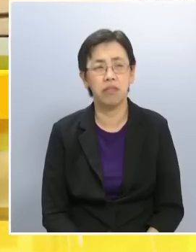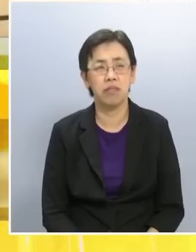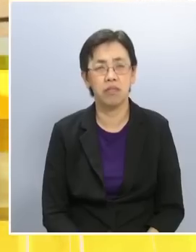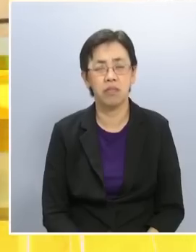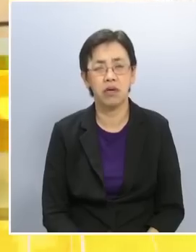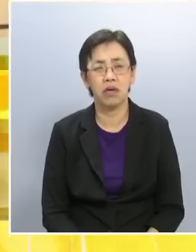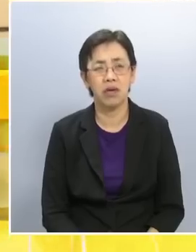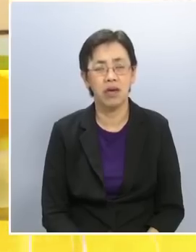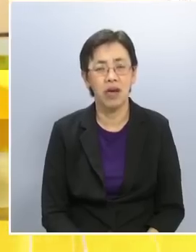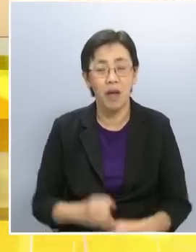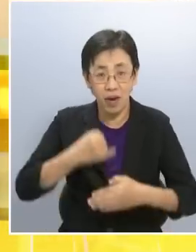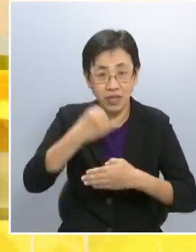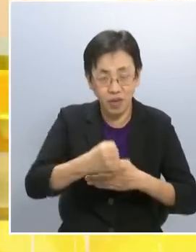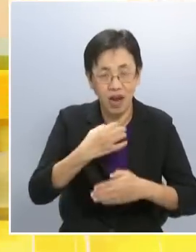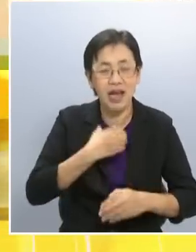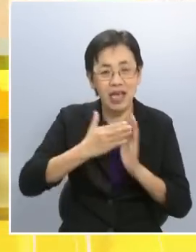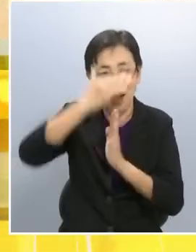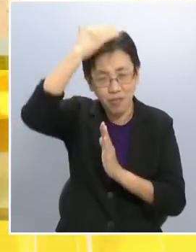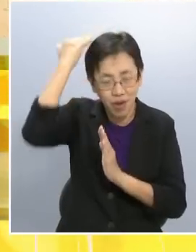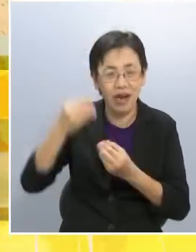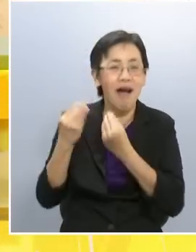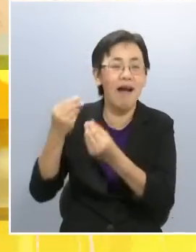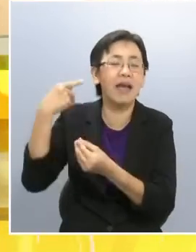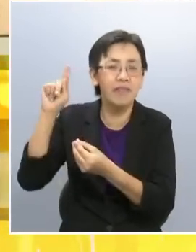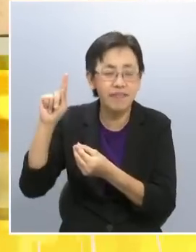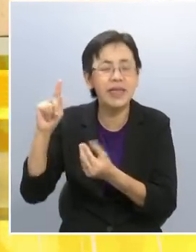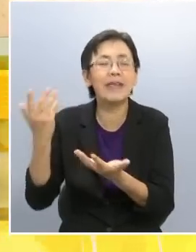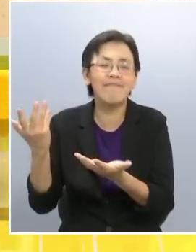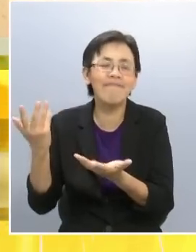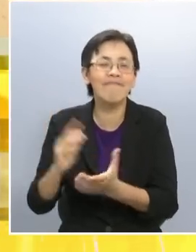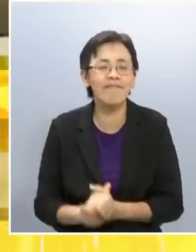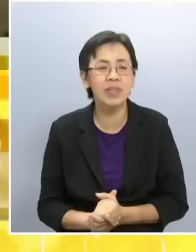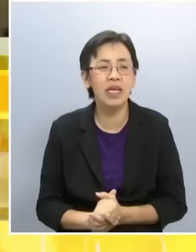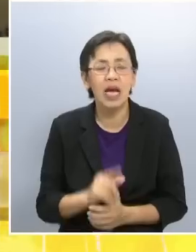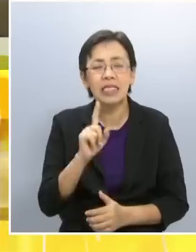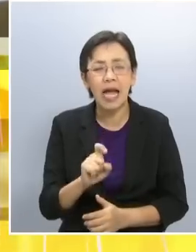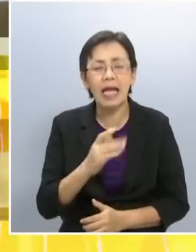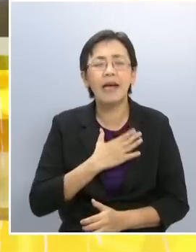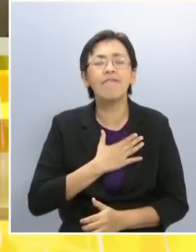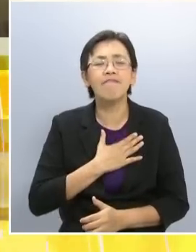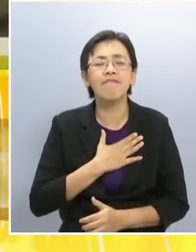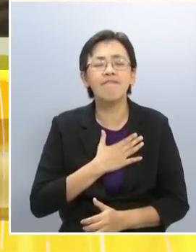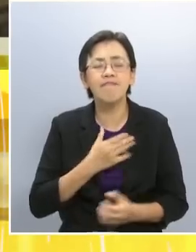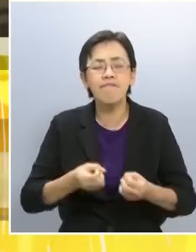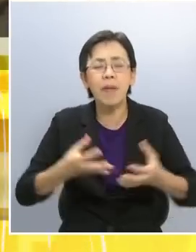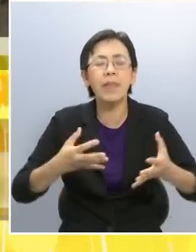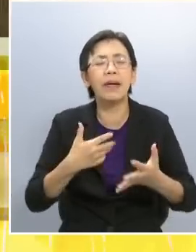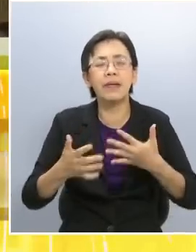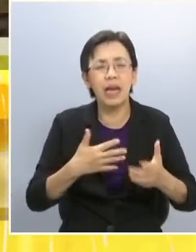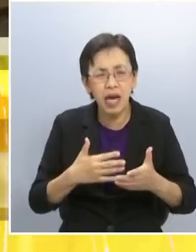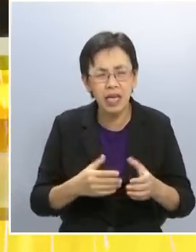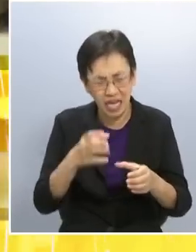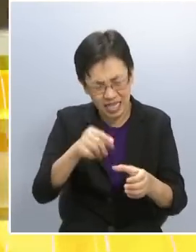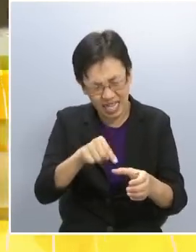บวชให้ป้าการตายนี่โอเคนะครับผมโอเคก็คือมันเป็นอุบัติเหตุแต่ติดใจตรงถังใบนั้